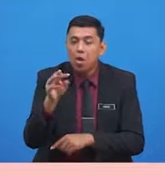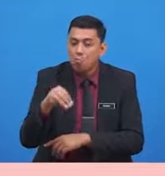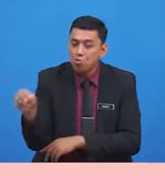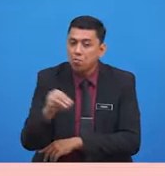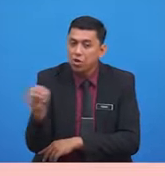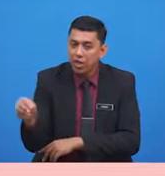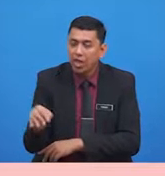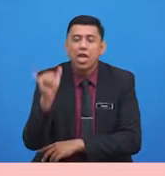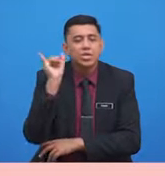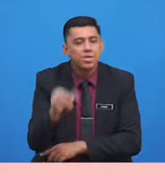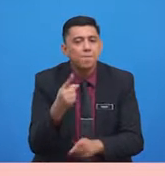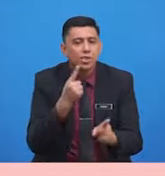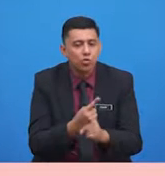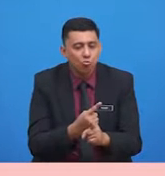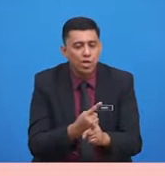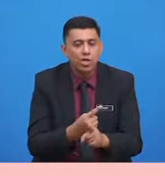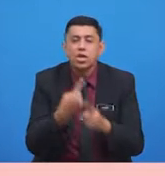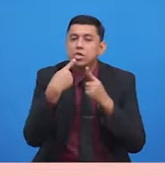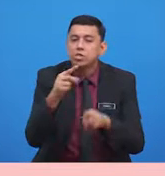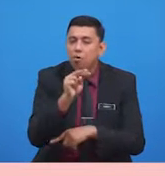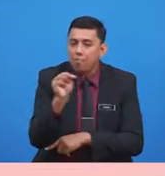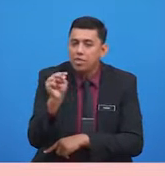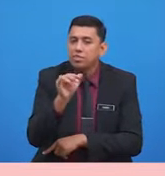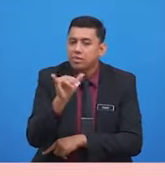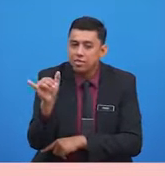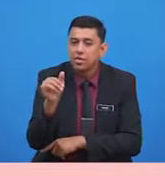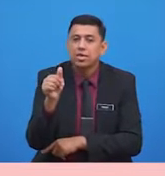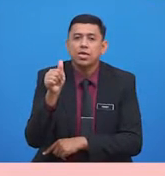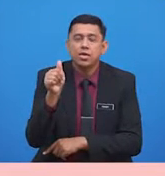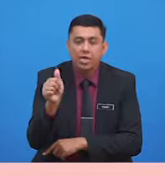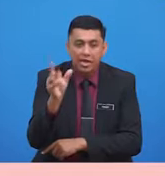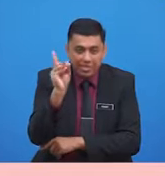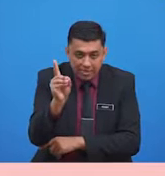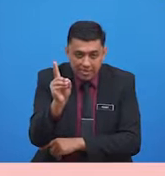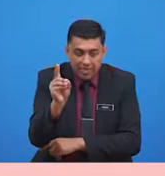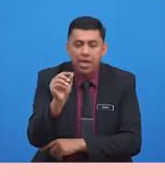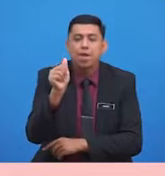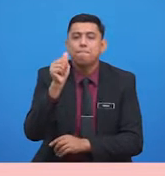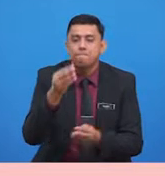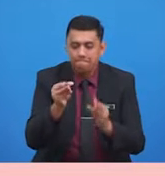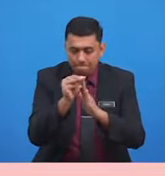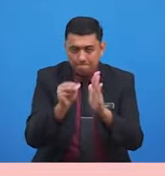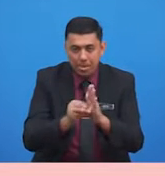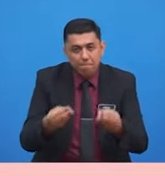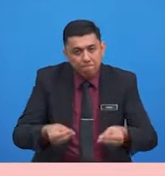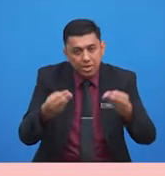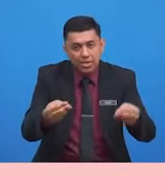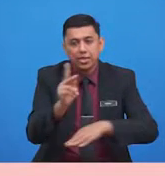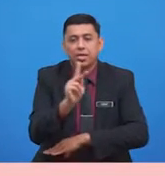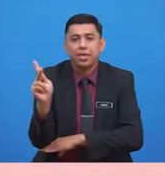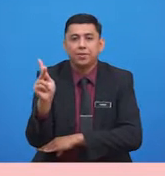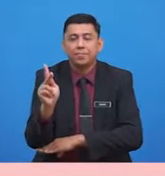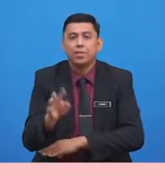murid-murid? Ya, betul. Jawapannya adalah D. Memberikan.